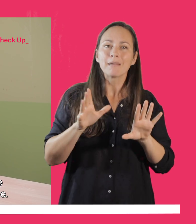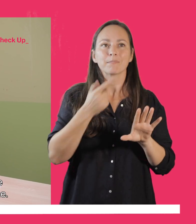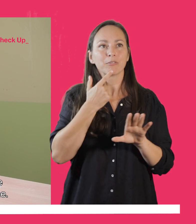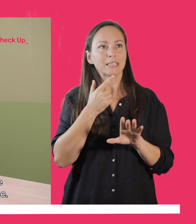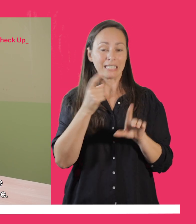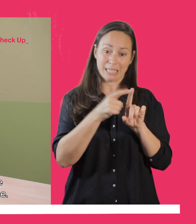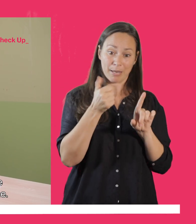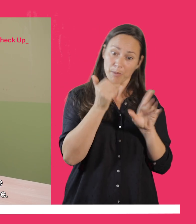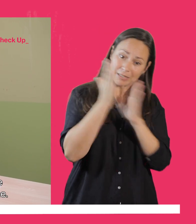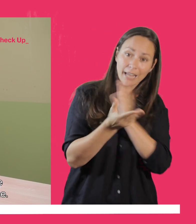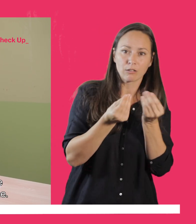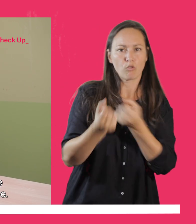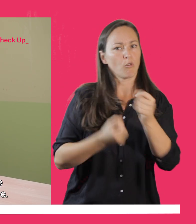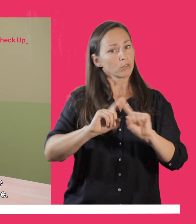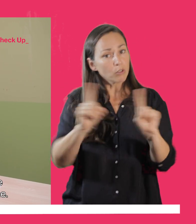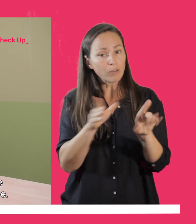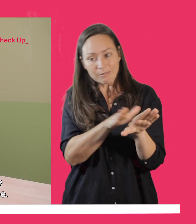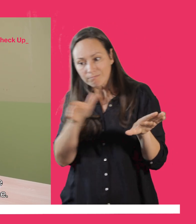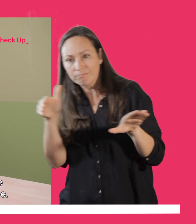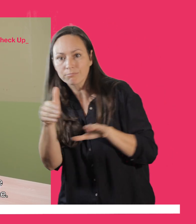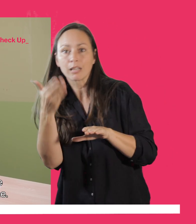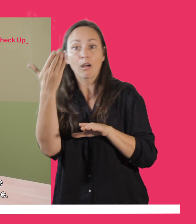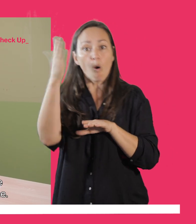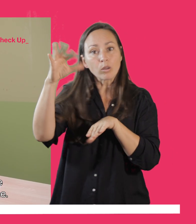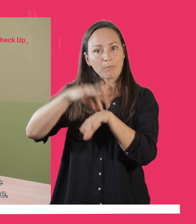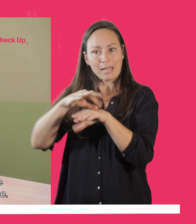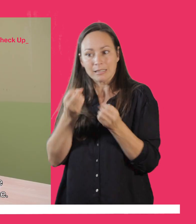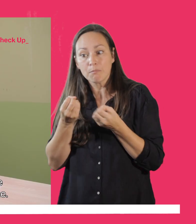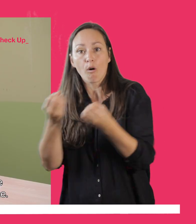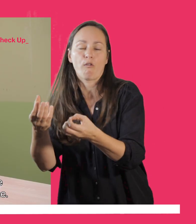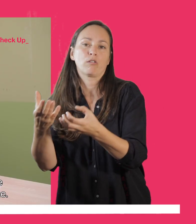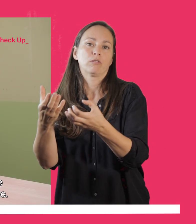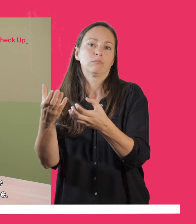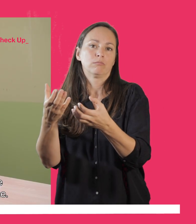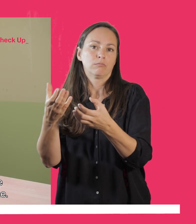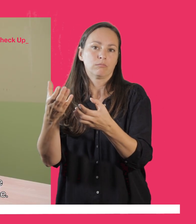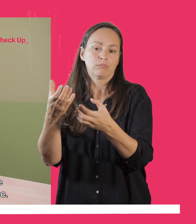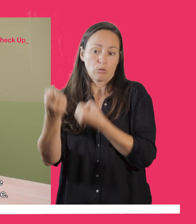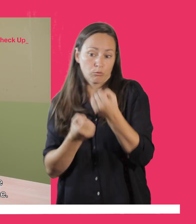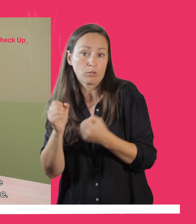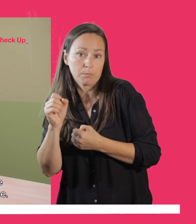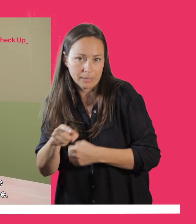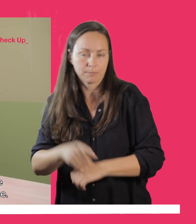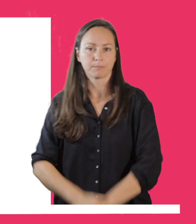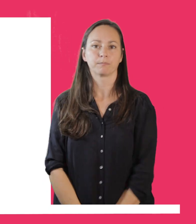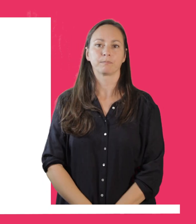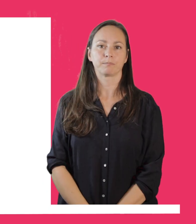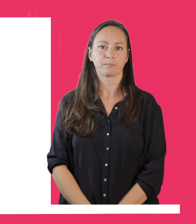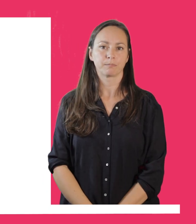c'est une conséquence d'un diabète mal pris en charge, mais ce n'est pas le diabète en lui-même.